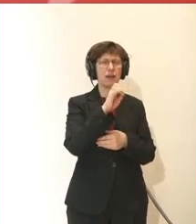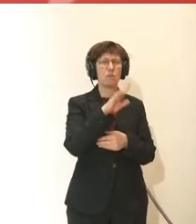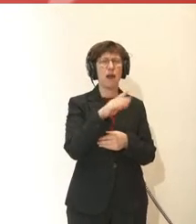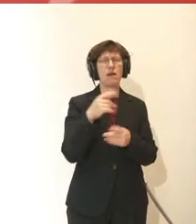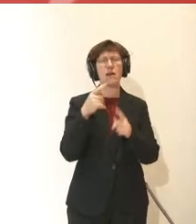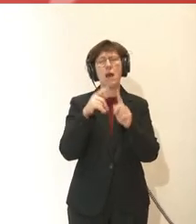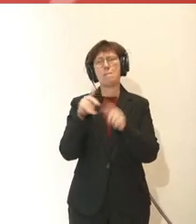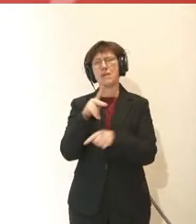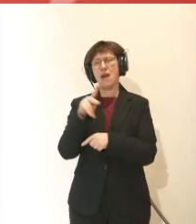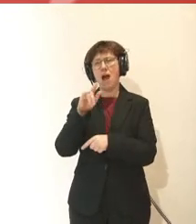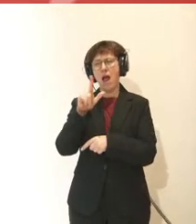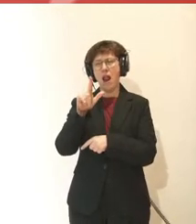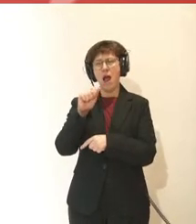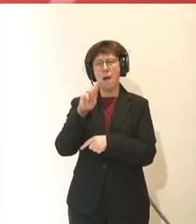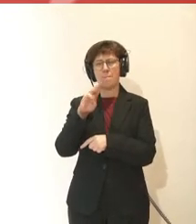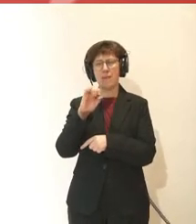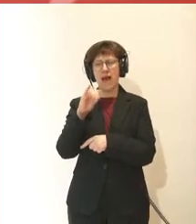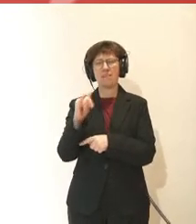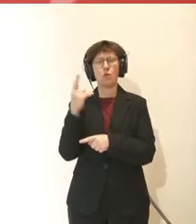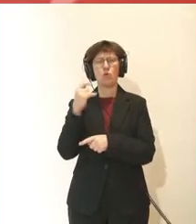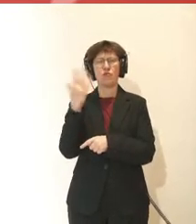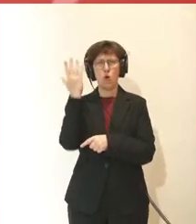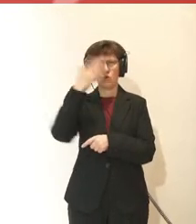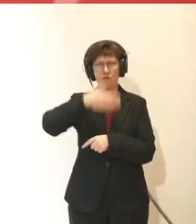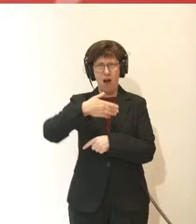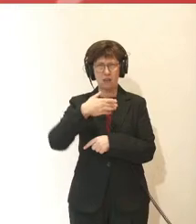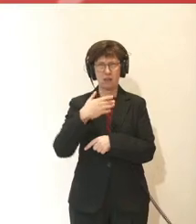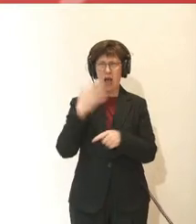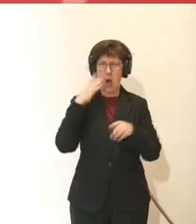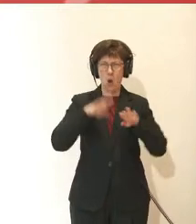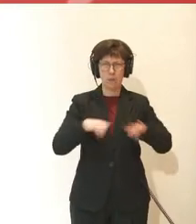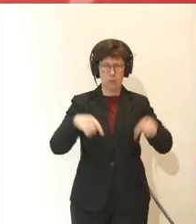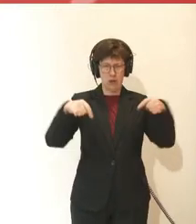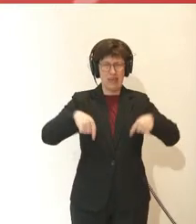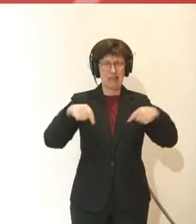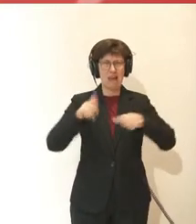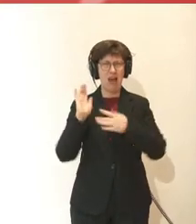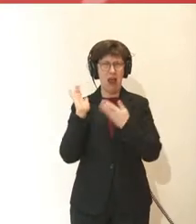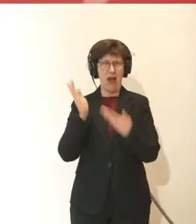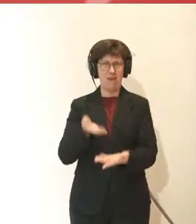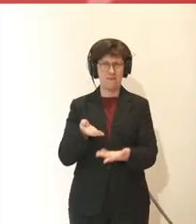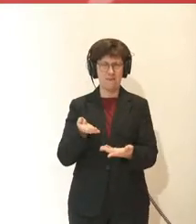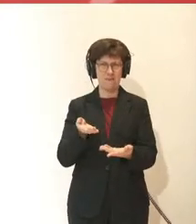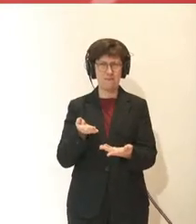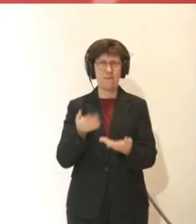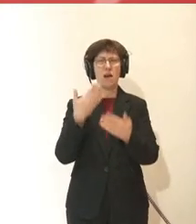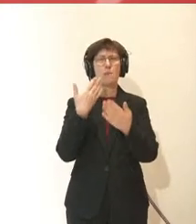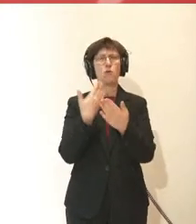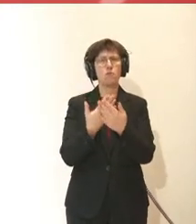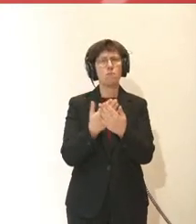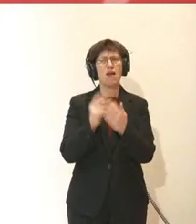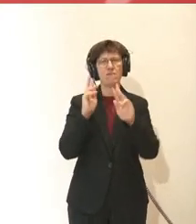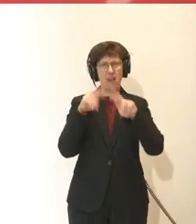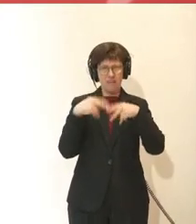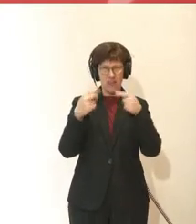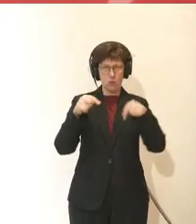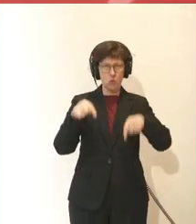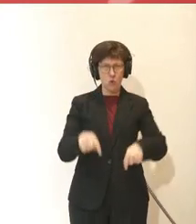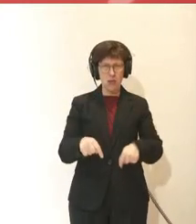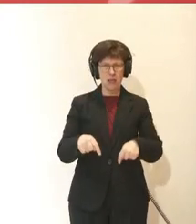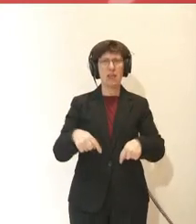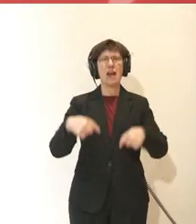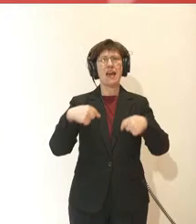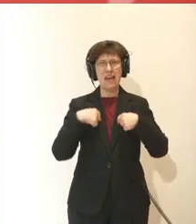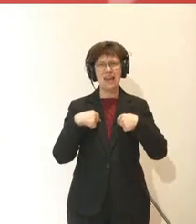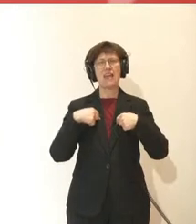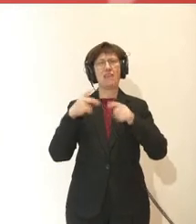lamberti sowie caroline schwarz das ist hier auf der hauptbühne hier im livestream das heißt da sind wir wieder hier da werde ich auch